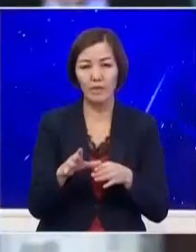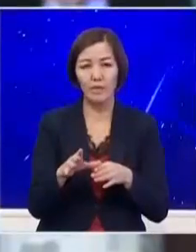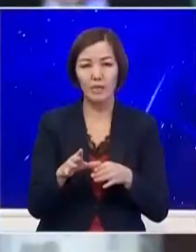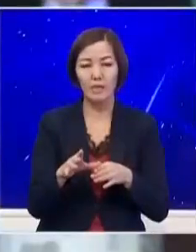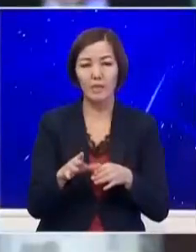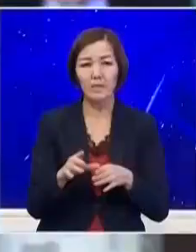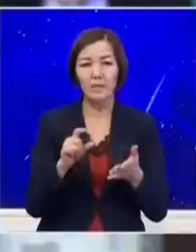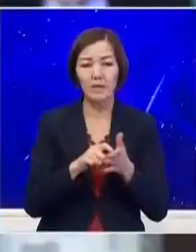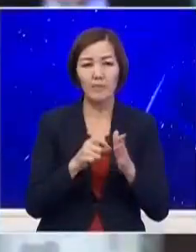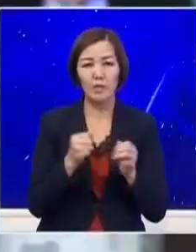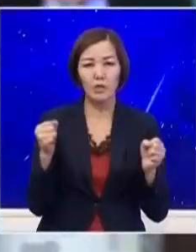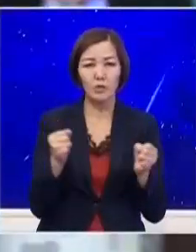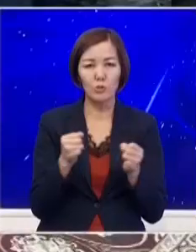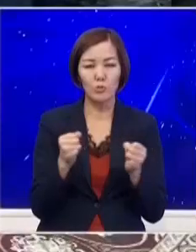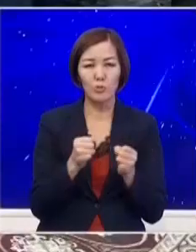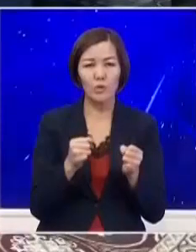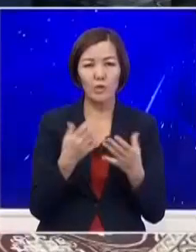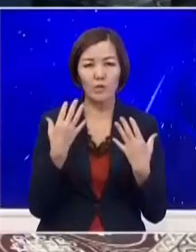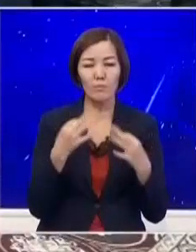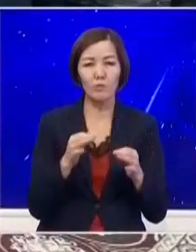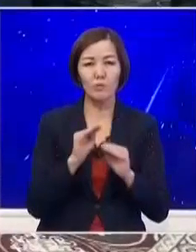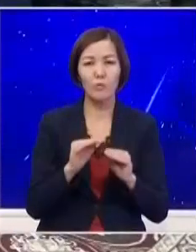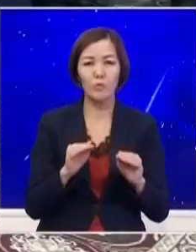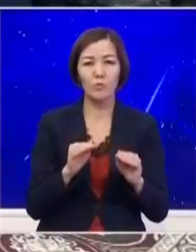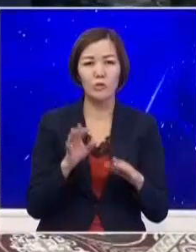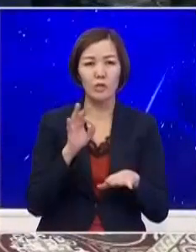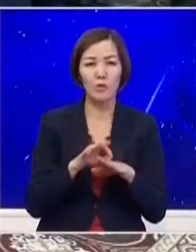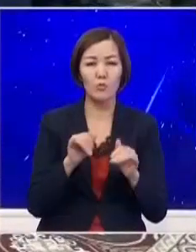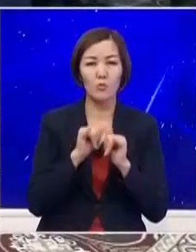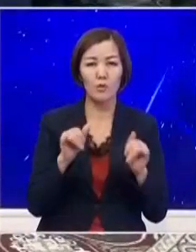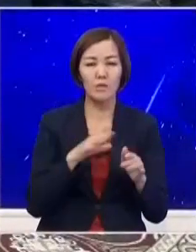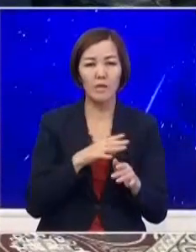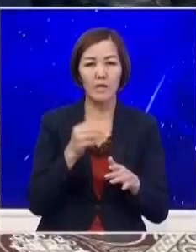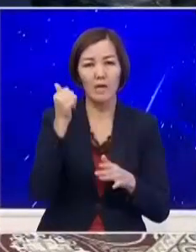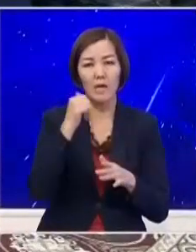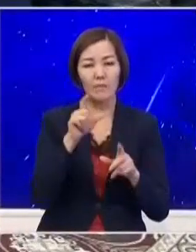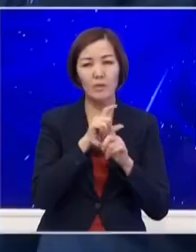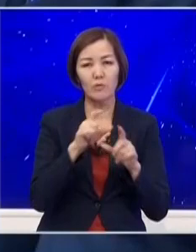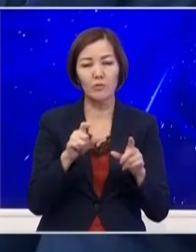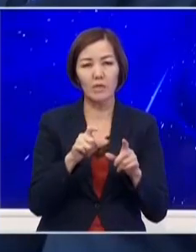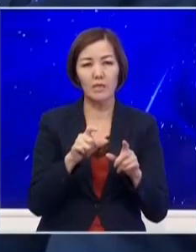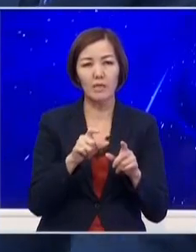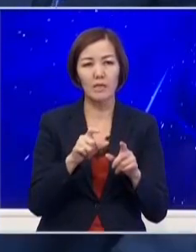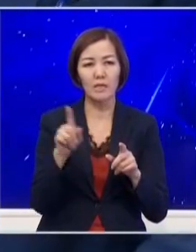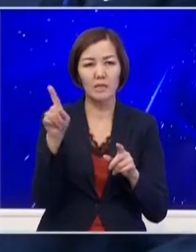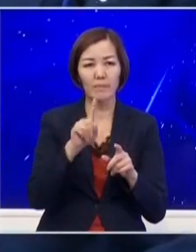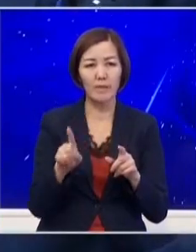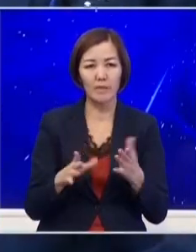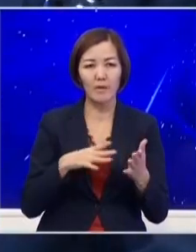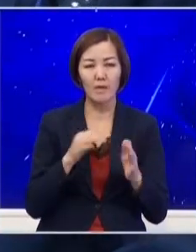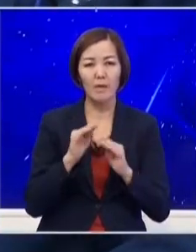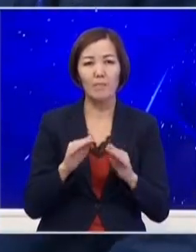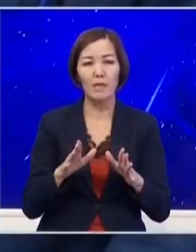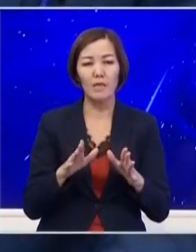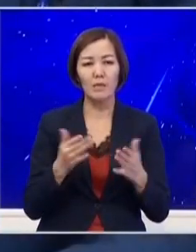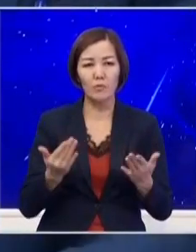өтпепті. Кабинеттері суықтан қаңырап, оқушылар сырқаты көбейген. Әбден тозған нысанның қабырғалары жарылып, балаларымыздың